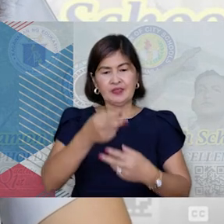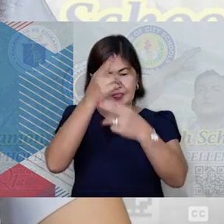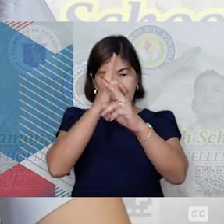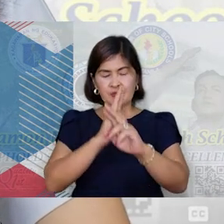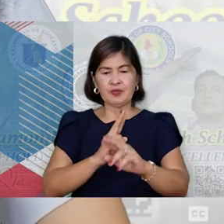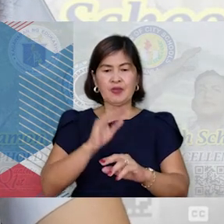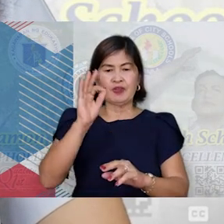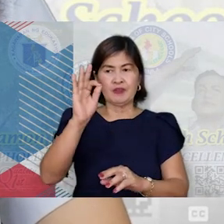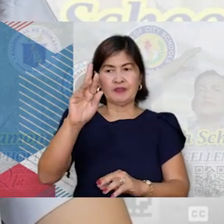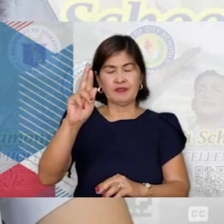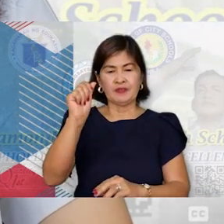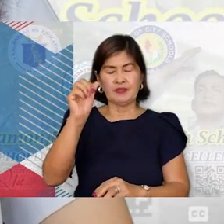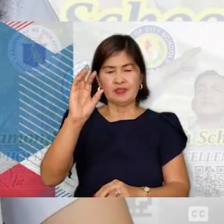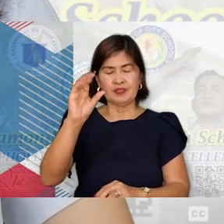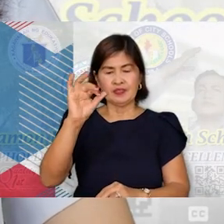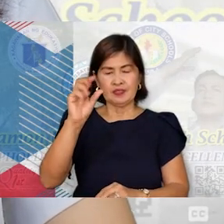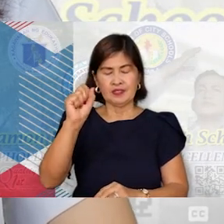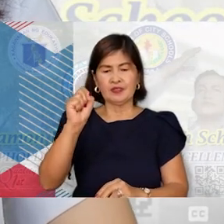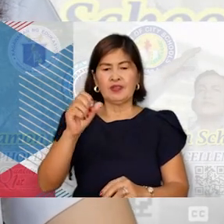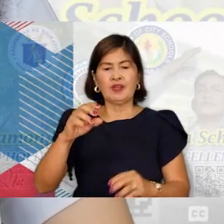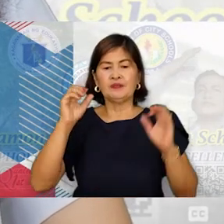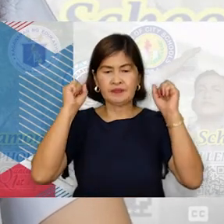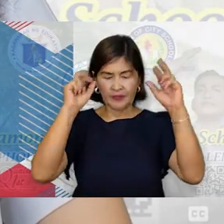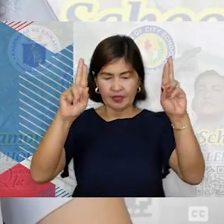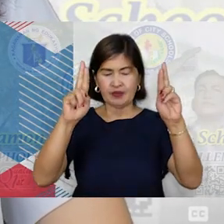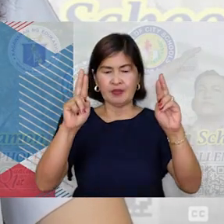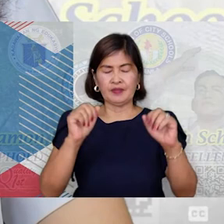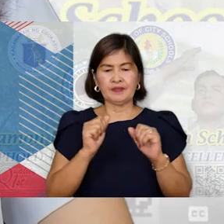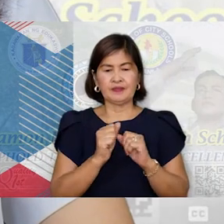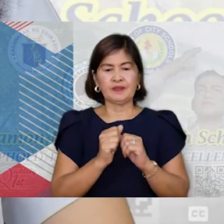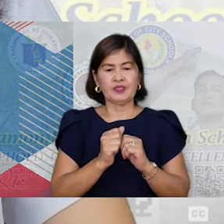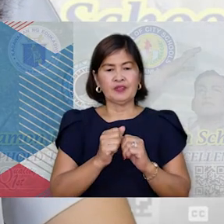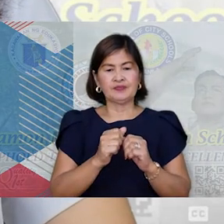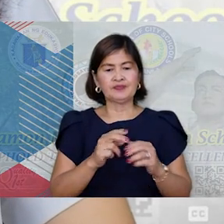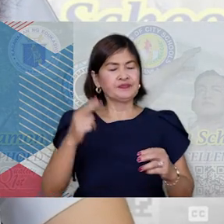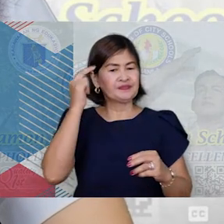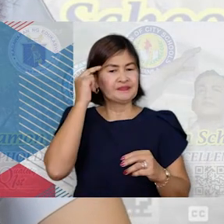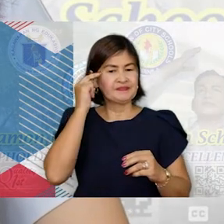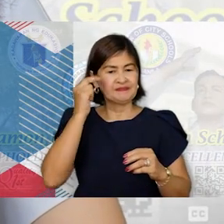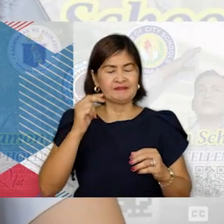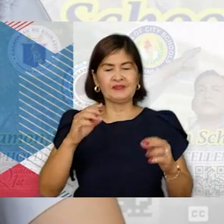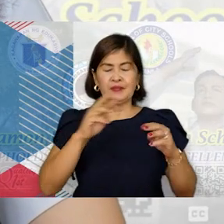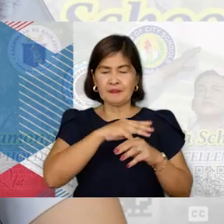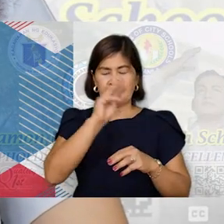kagalang-galang Francisco Isko Dumagoso Jr., punong lungsod ng Maynila,